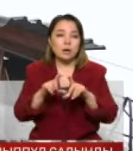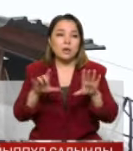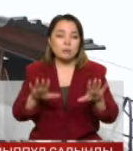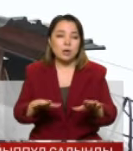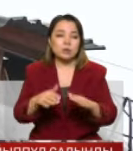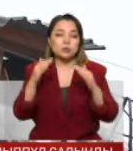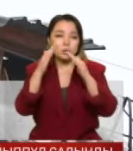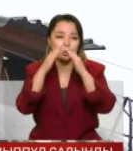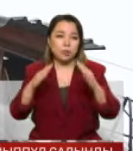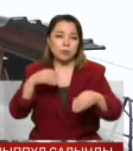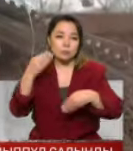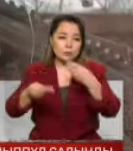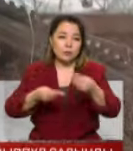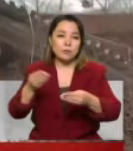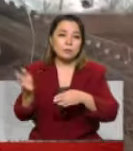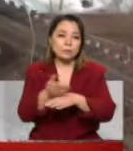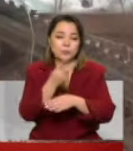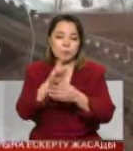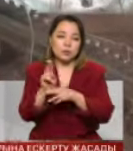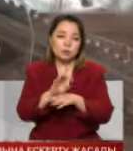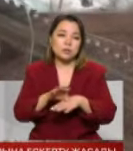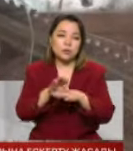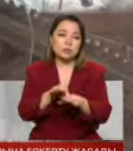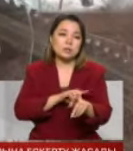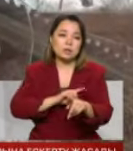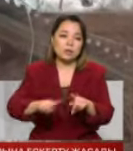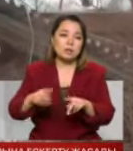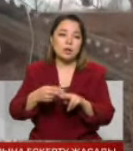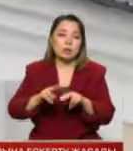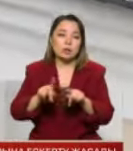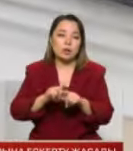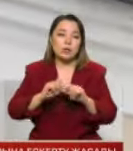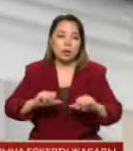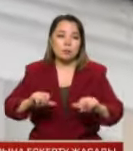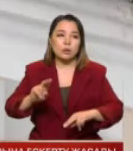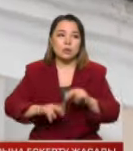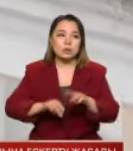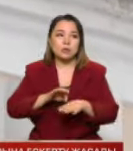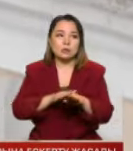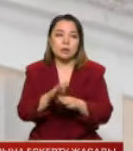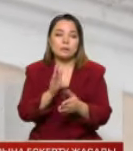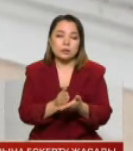ғимаратының төбесін бұзу және жедел жөндеу мәселесі бойынша комиссия құрылған.